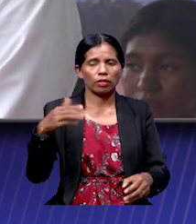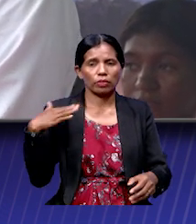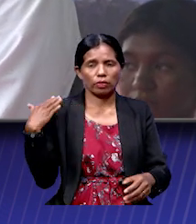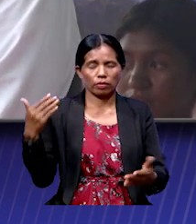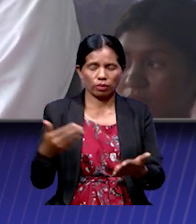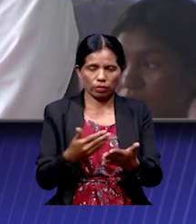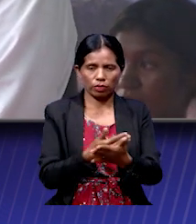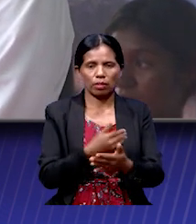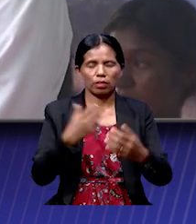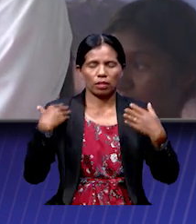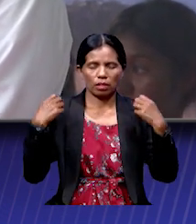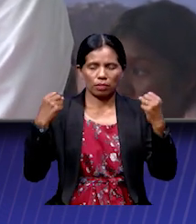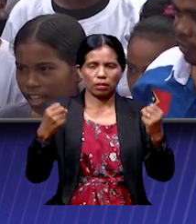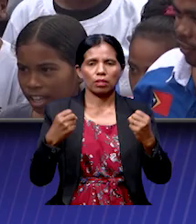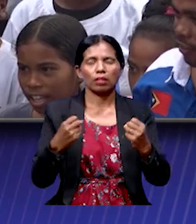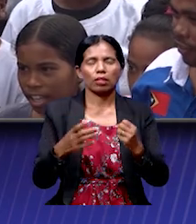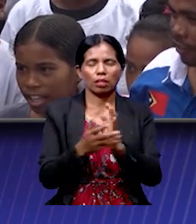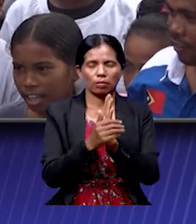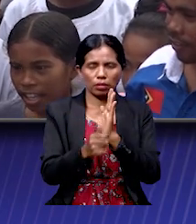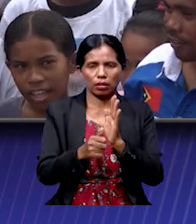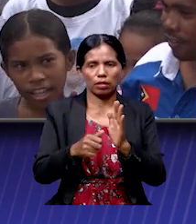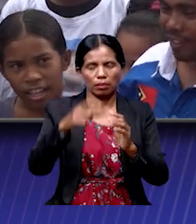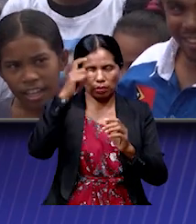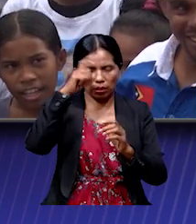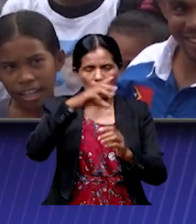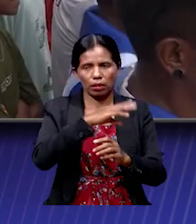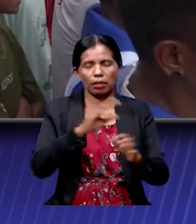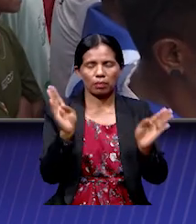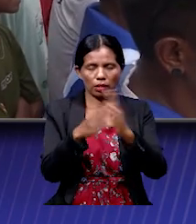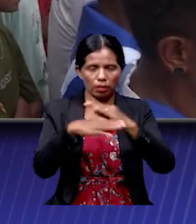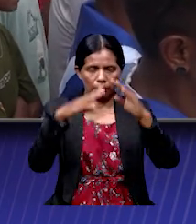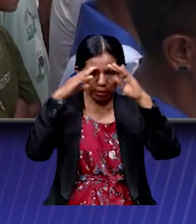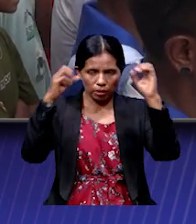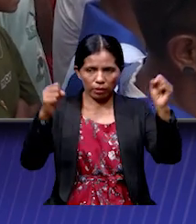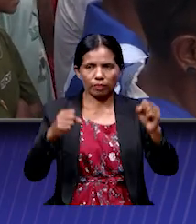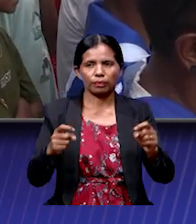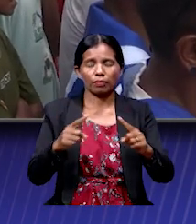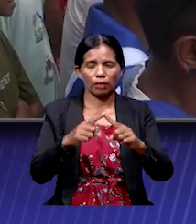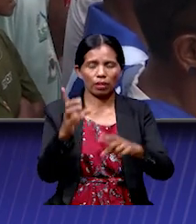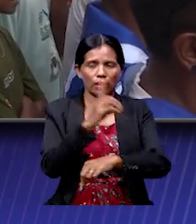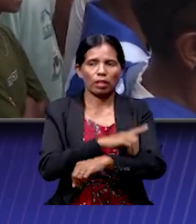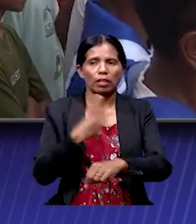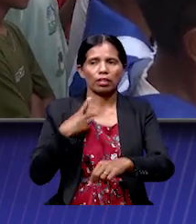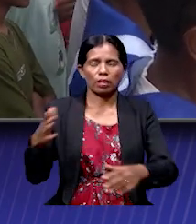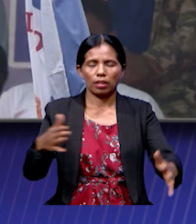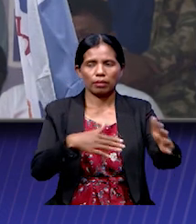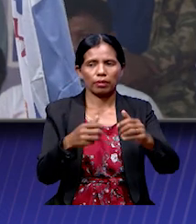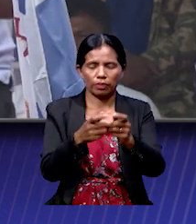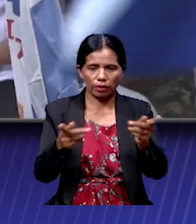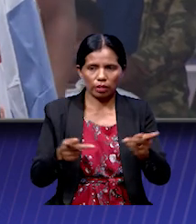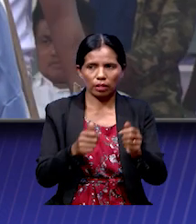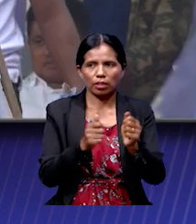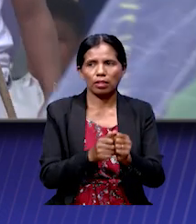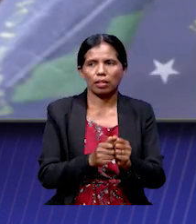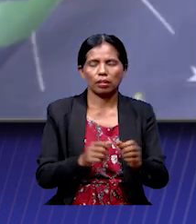fom nebe iha kapasidade nune merese atu sai presidente republika. Oi, ita hontu alimu refati gira le,